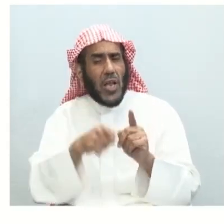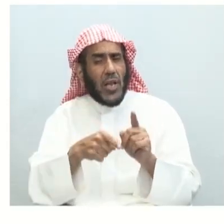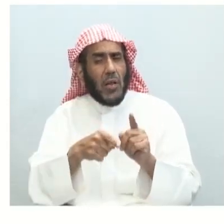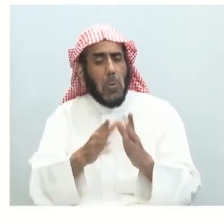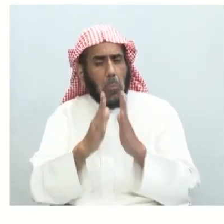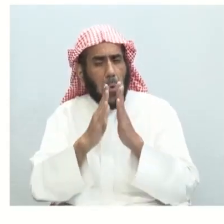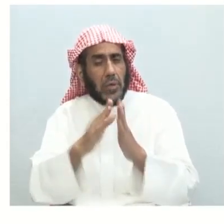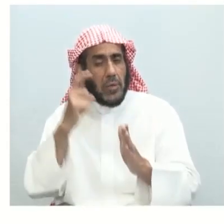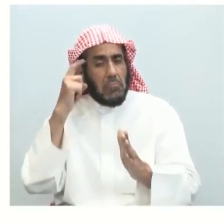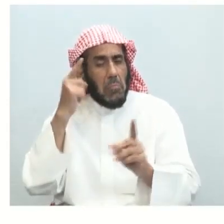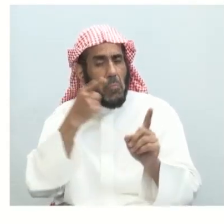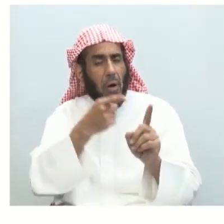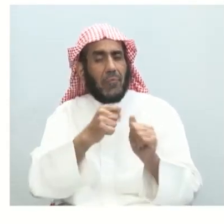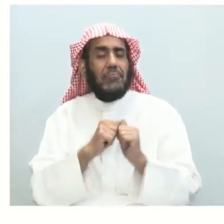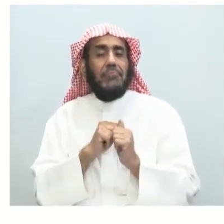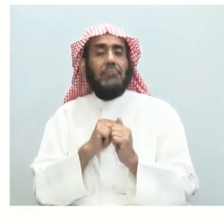محدد